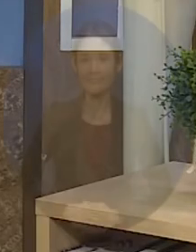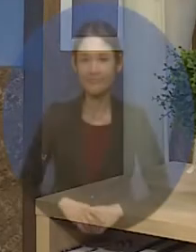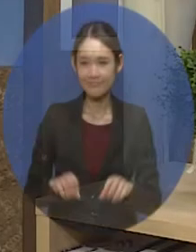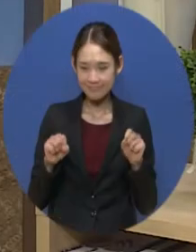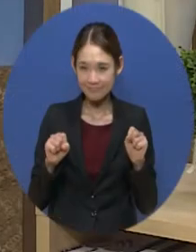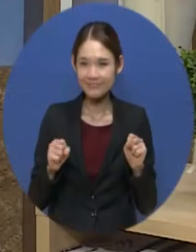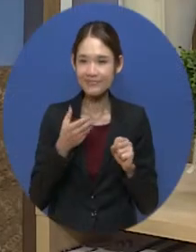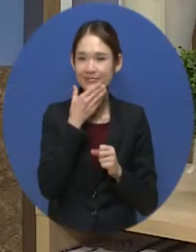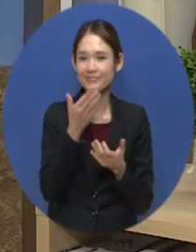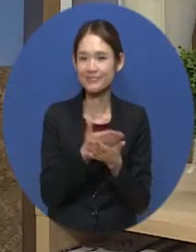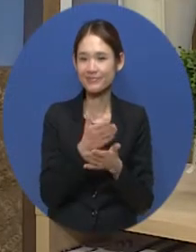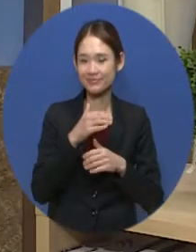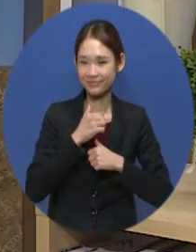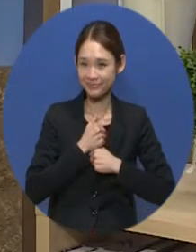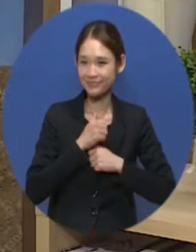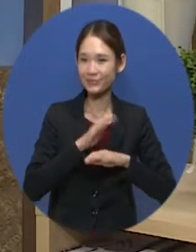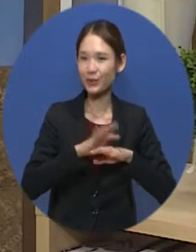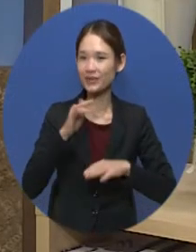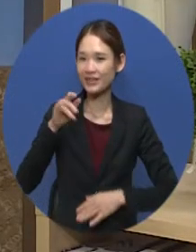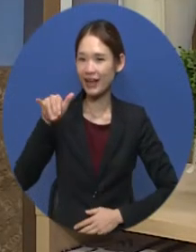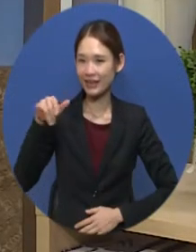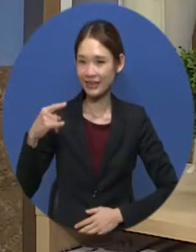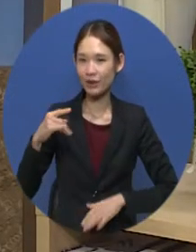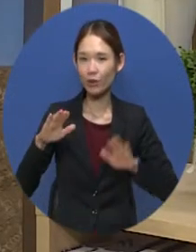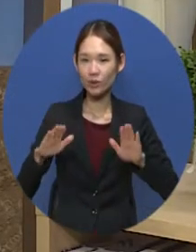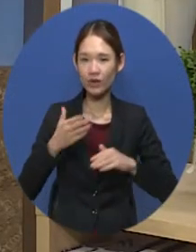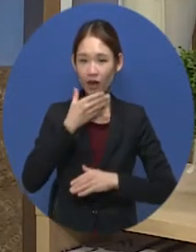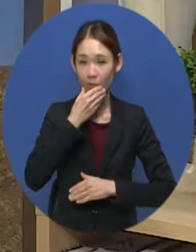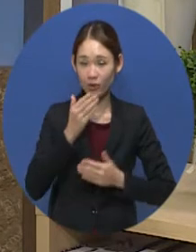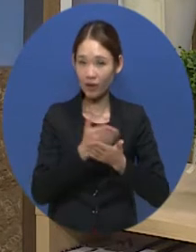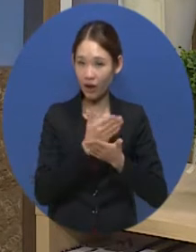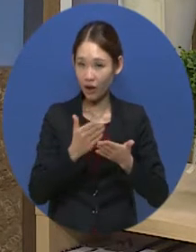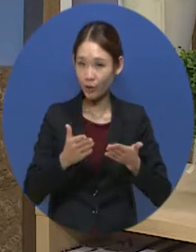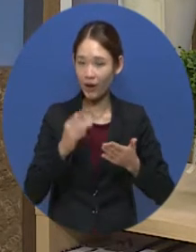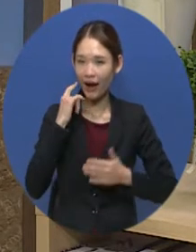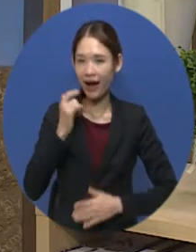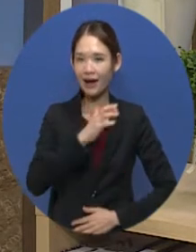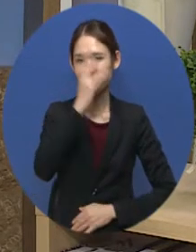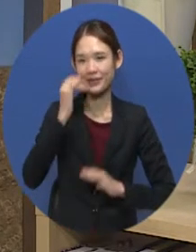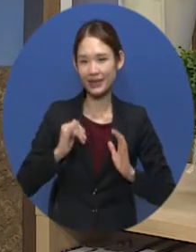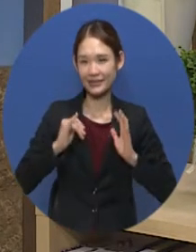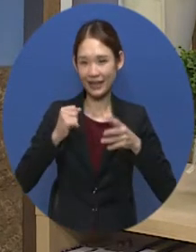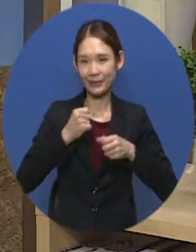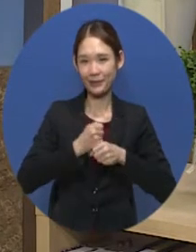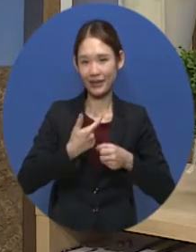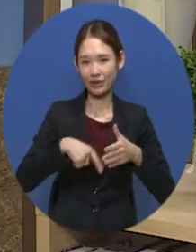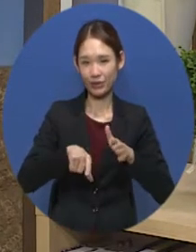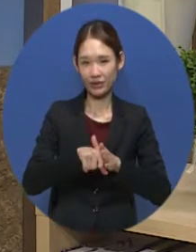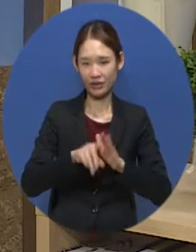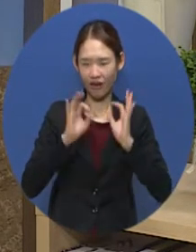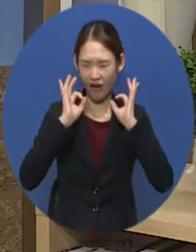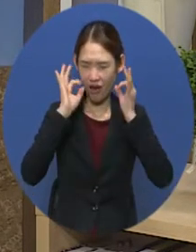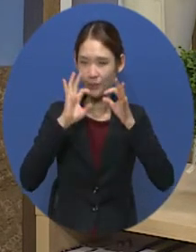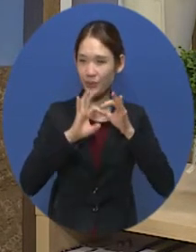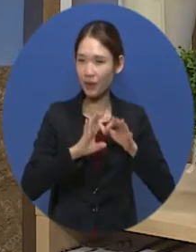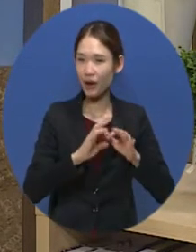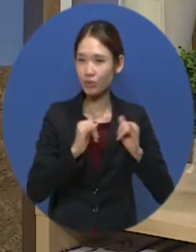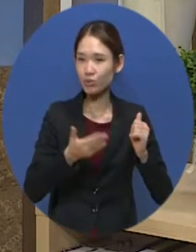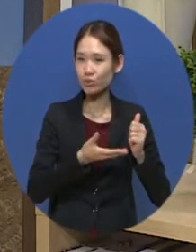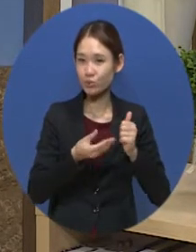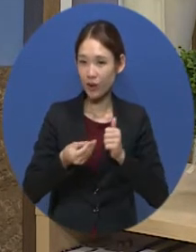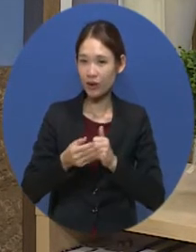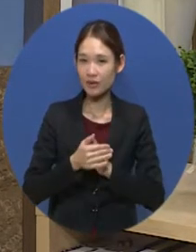안녕하세요. 행복나눔 지킴이의 손자희입니다. 오늘은 행복과 나눔이 있는 아름다운 세상을 위해 끊임없이 노력하는 분을